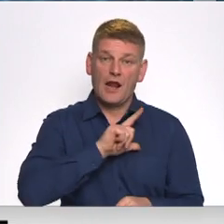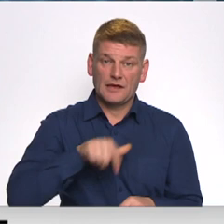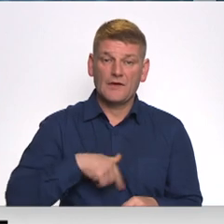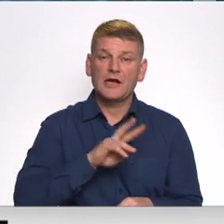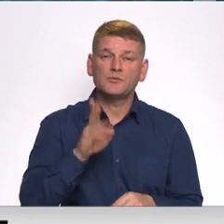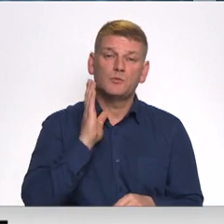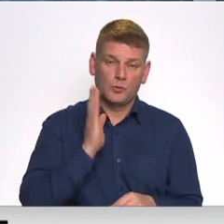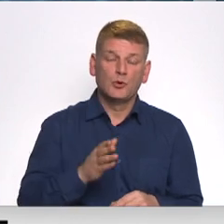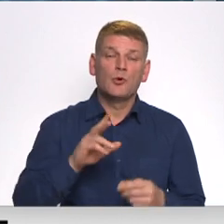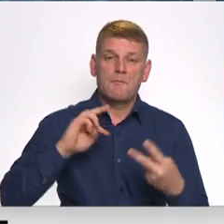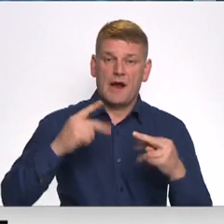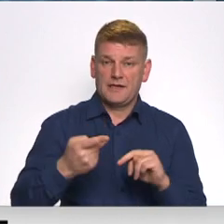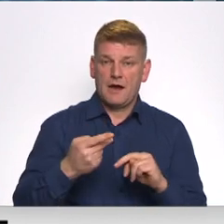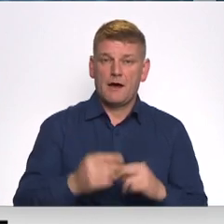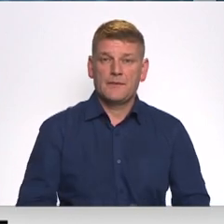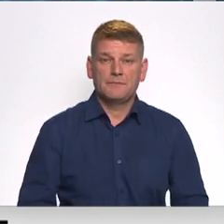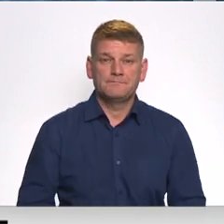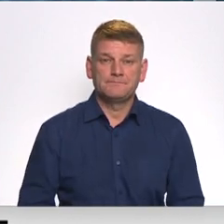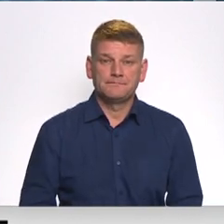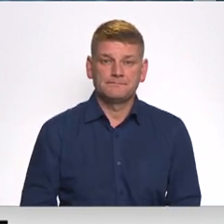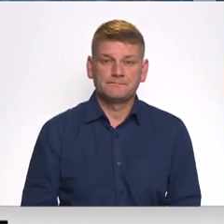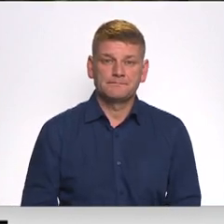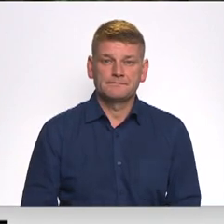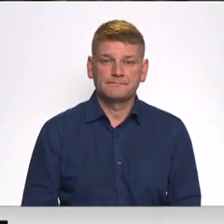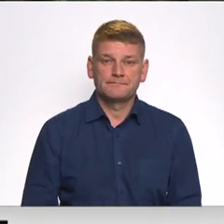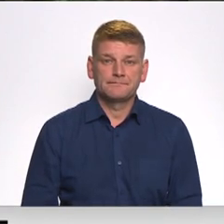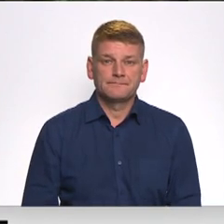būtu maināmi. Plašāk stāsta Dāvids Freidenfelds.